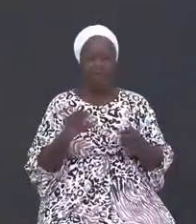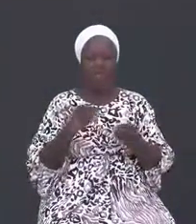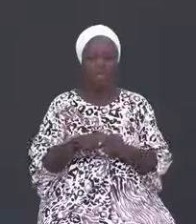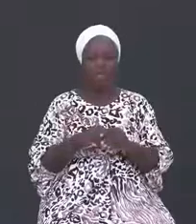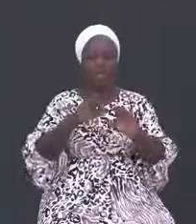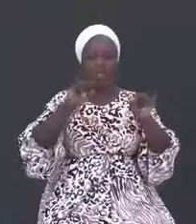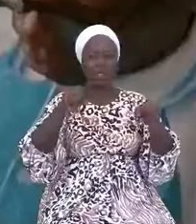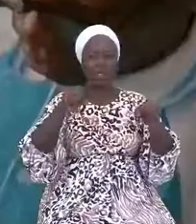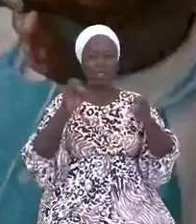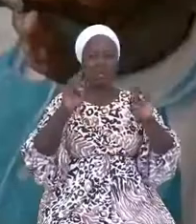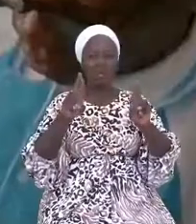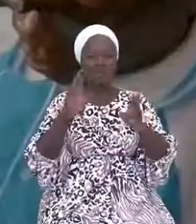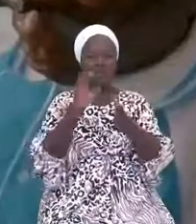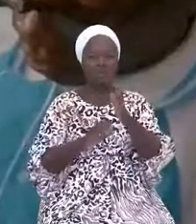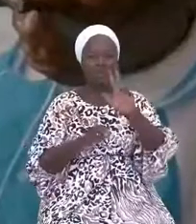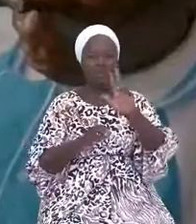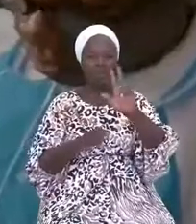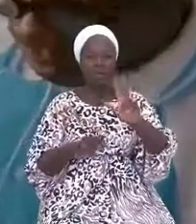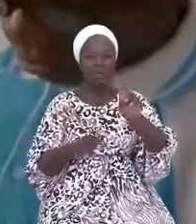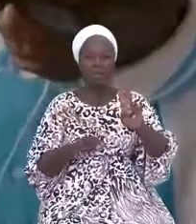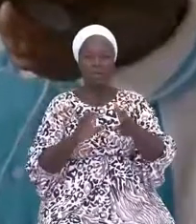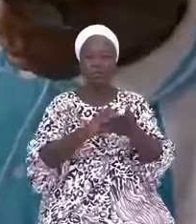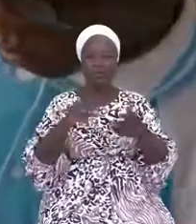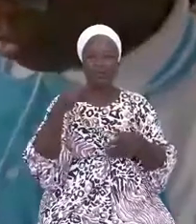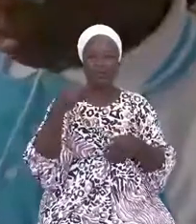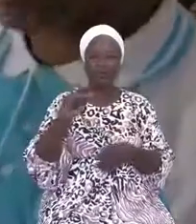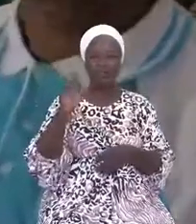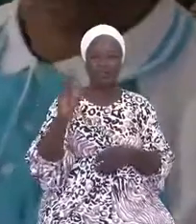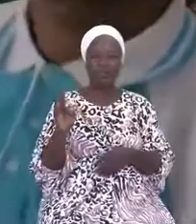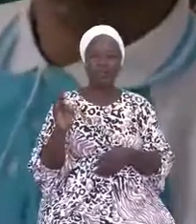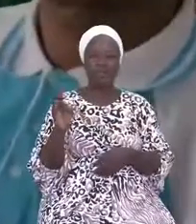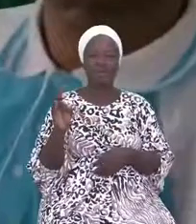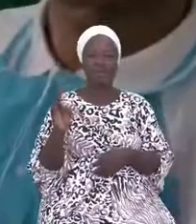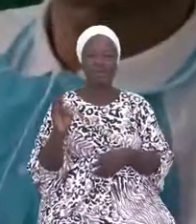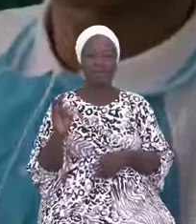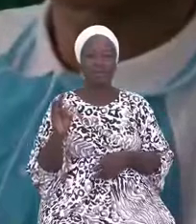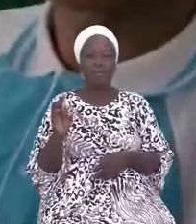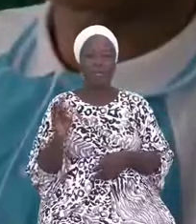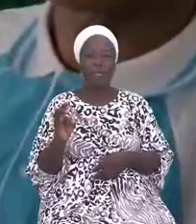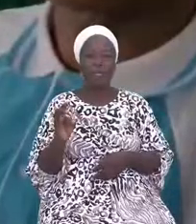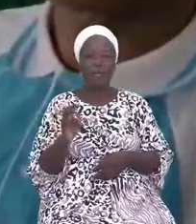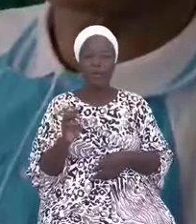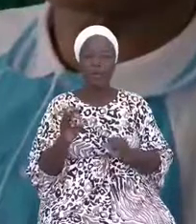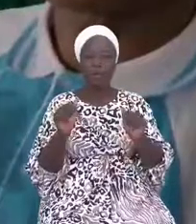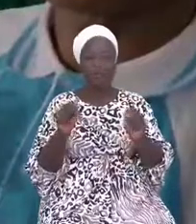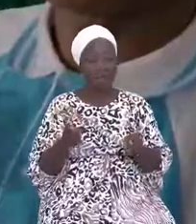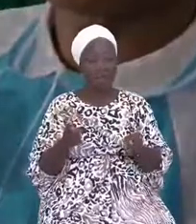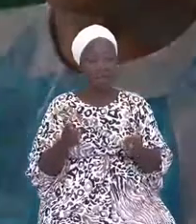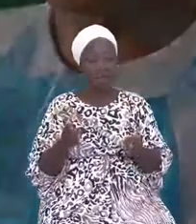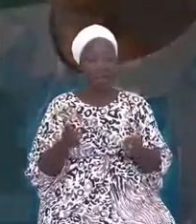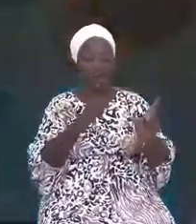Jérémie 32, verset 17. Jérémie 32, verset 17. Ah, Seigneur